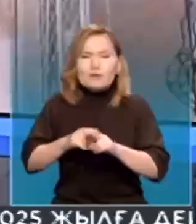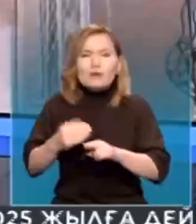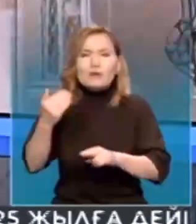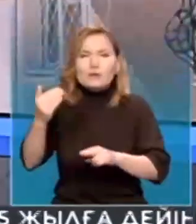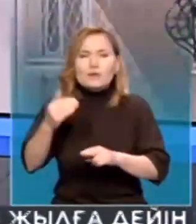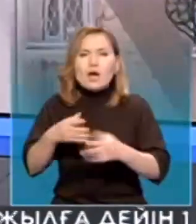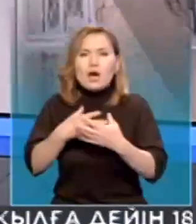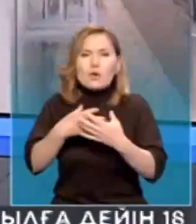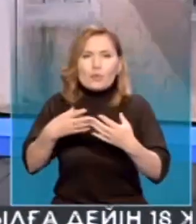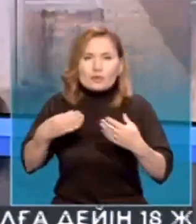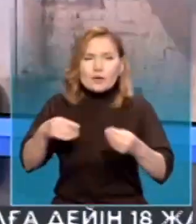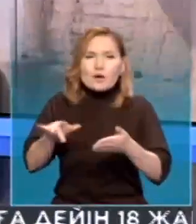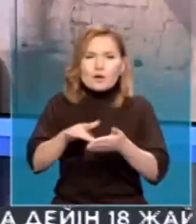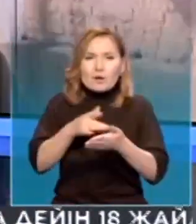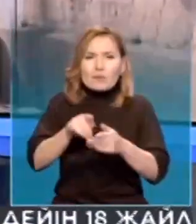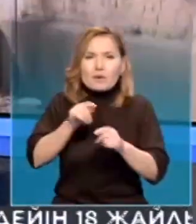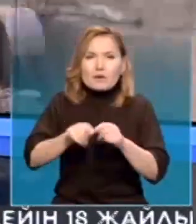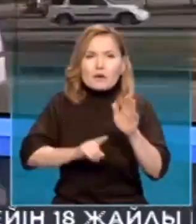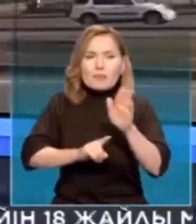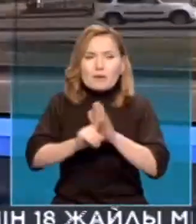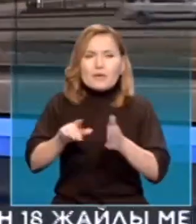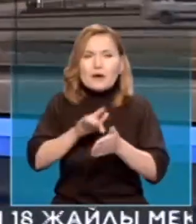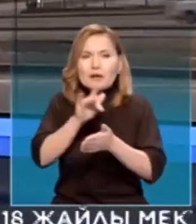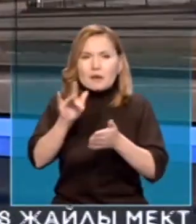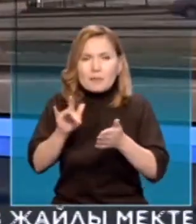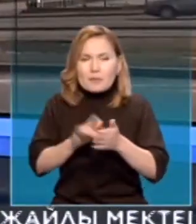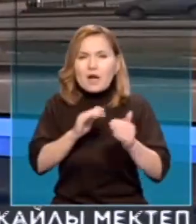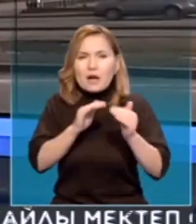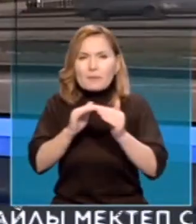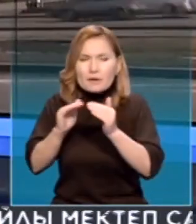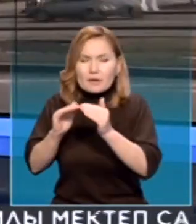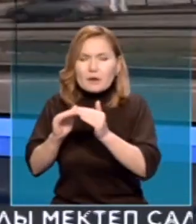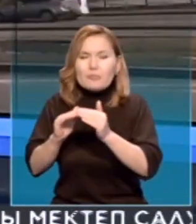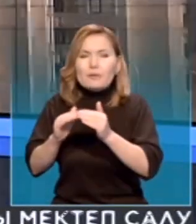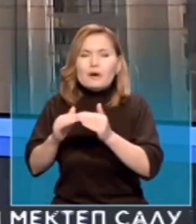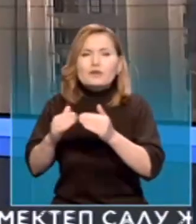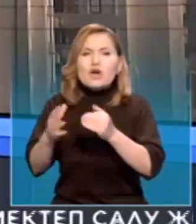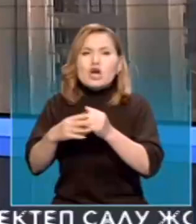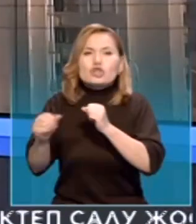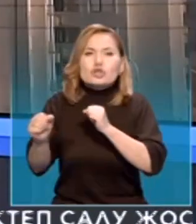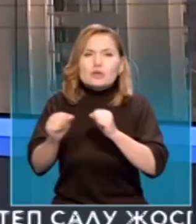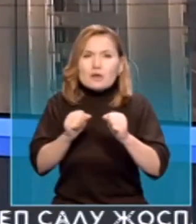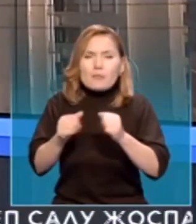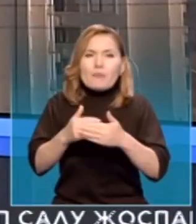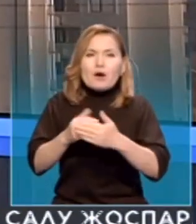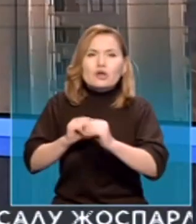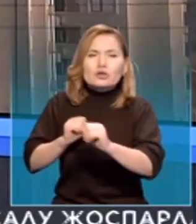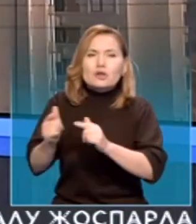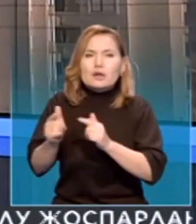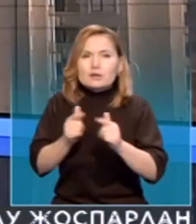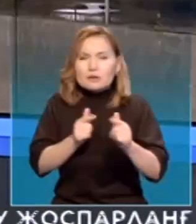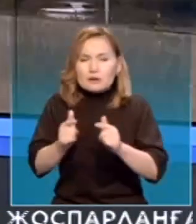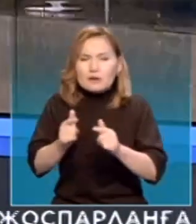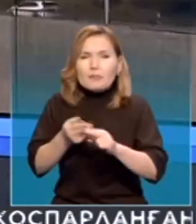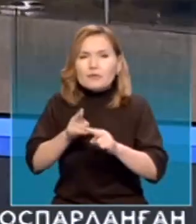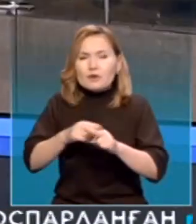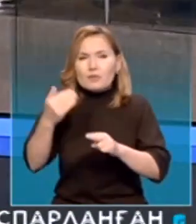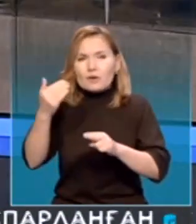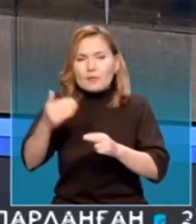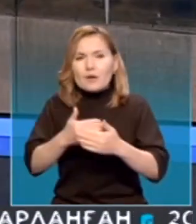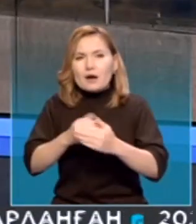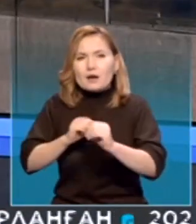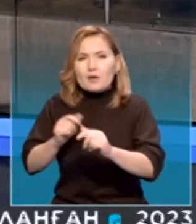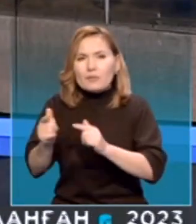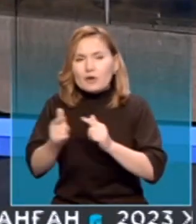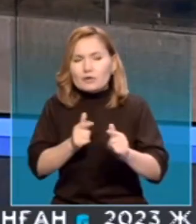Сондай-ақ көктемде аудит жүргізіледі. Бұл қаладағы нысандардың жер сілкінісіне қаншалықты төзімді екенін анықтауға және апаттың алдын